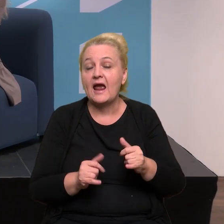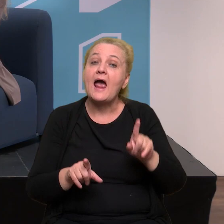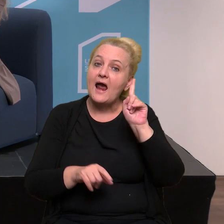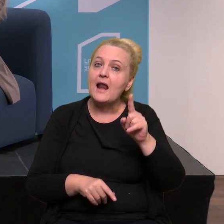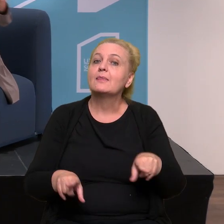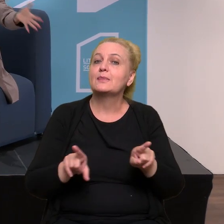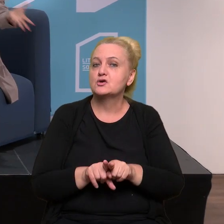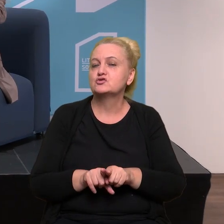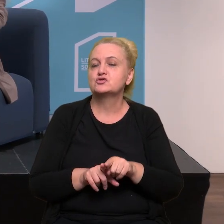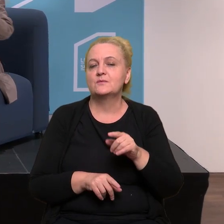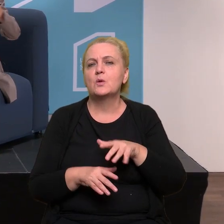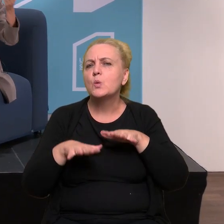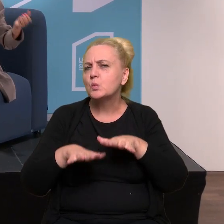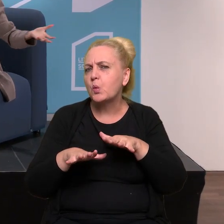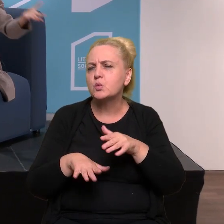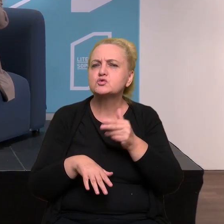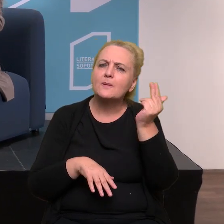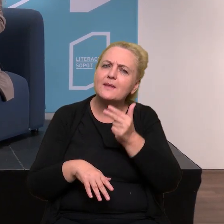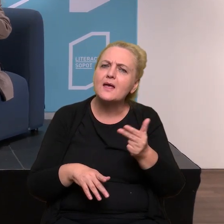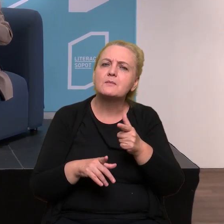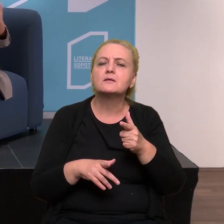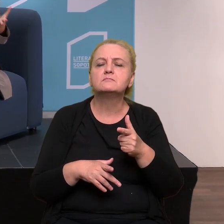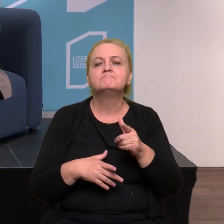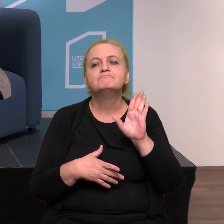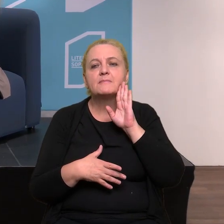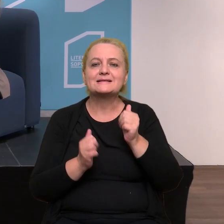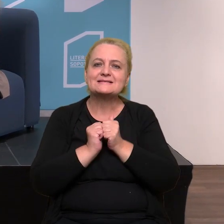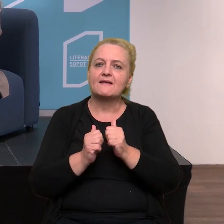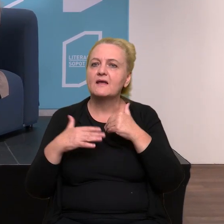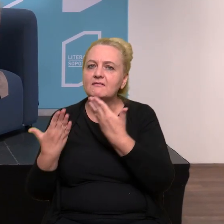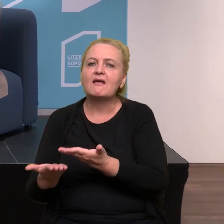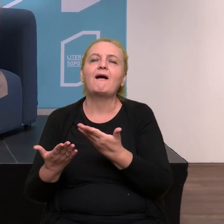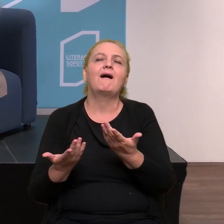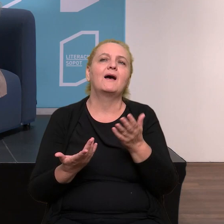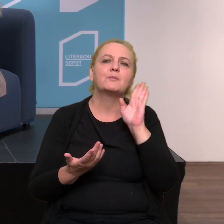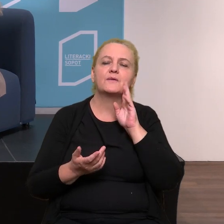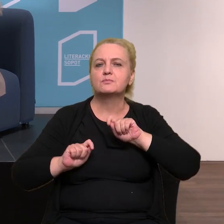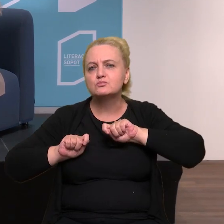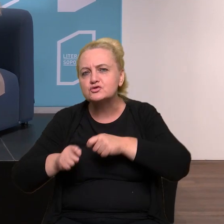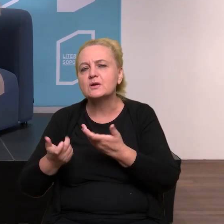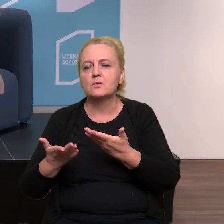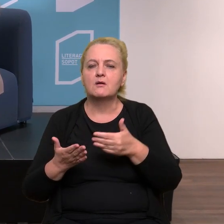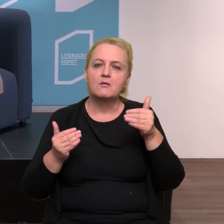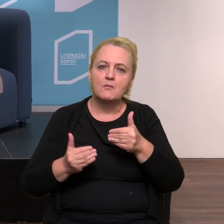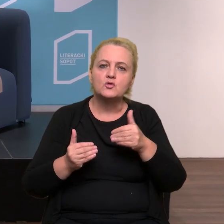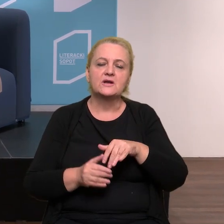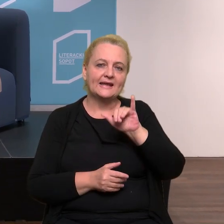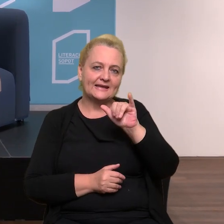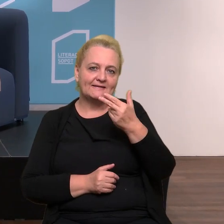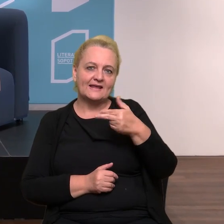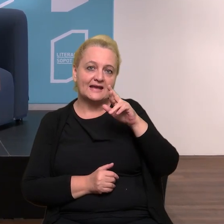Równocześnie jest tak, że wiele rzeczy, przypisywanie ról, przymus, można